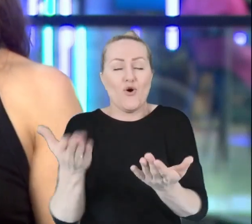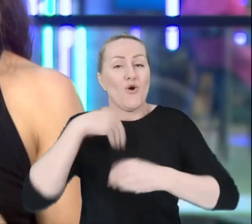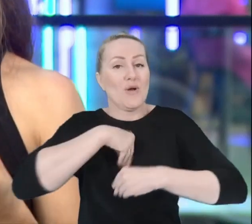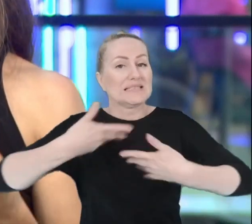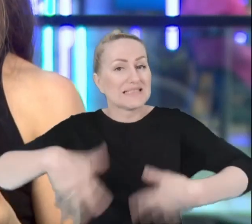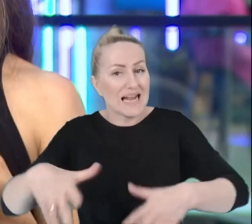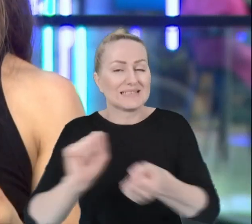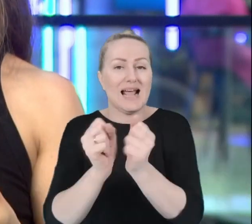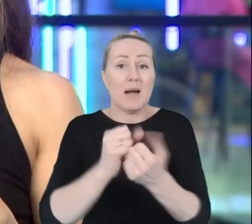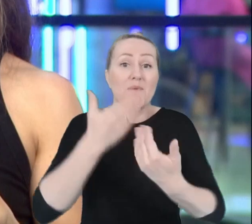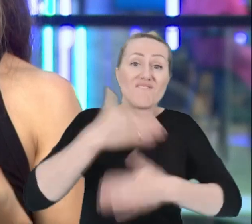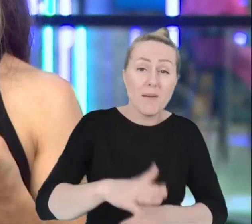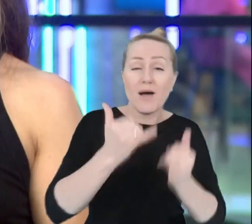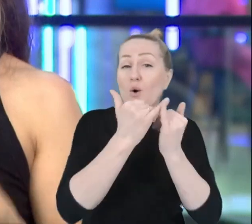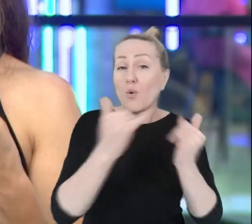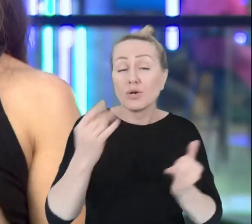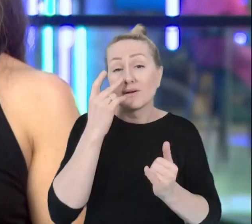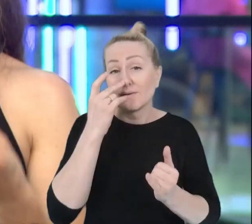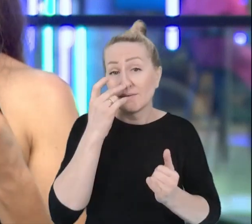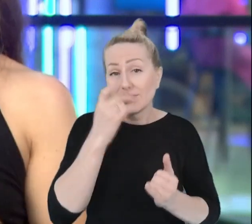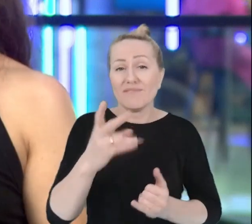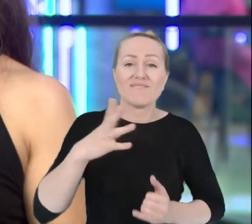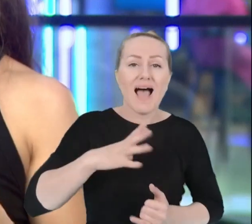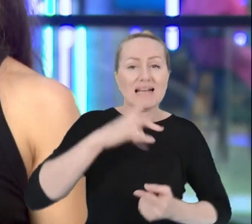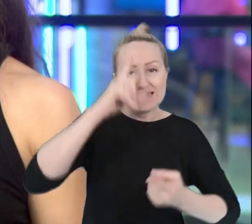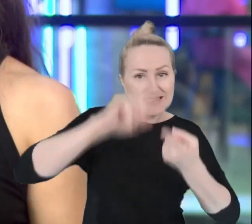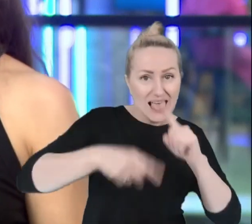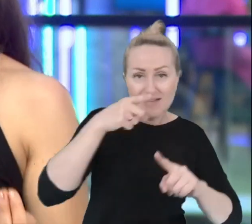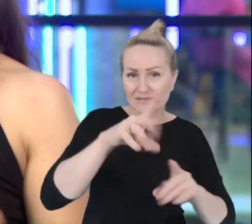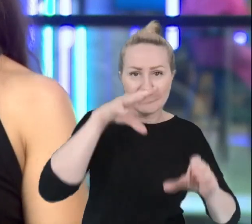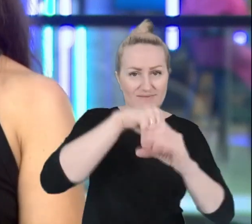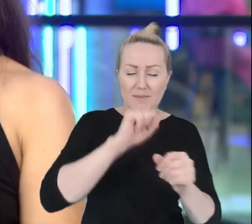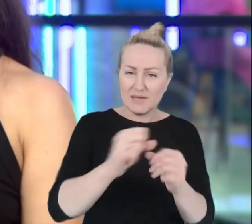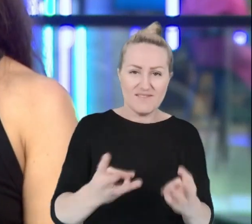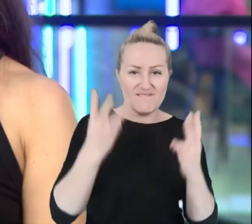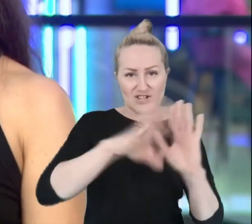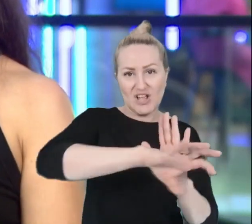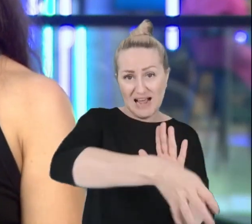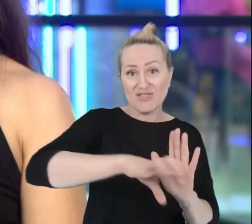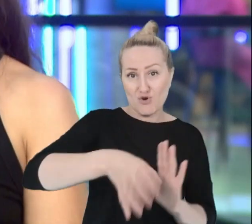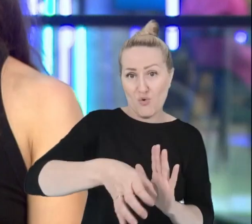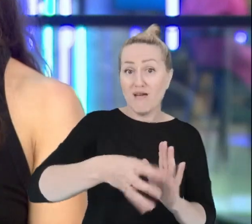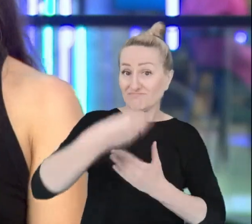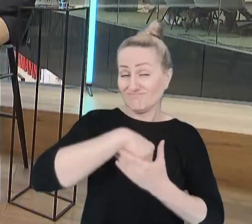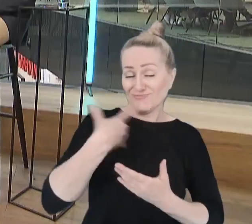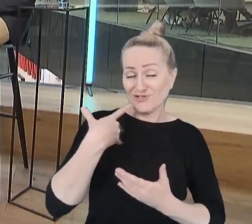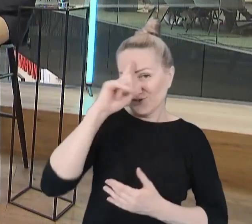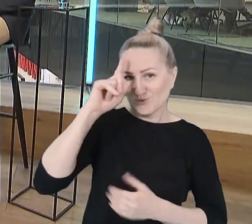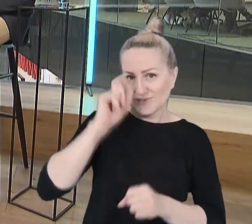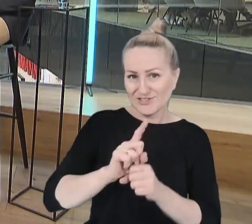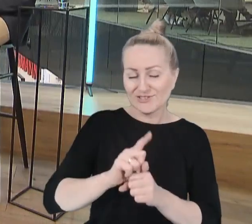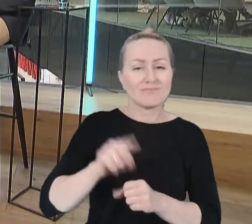wypalenia, to poczucie sensu jest jedną z ważniejszych kategorii w ludzkim życiu. A opowiedz o innych. Innych